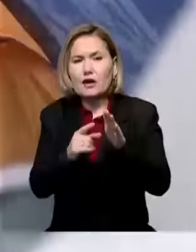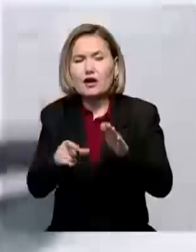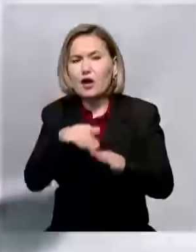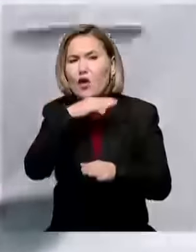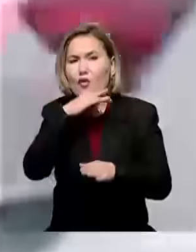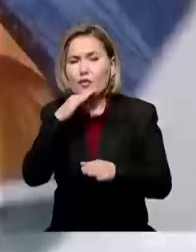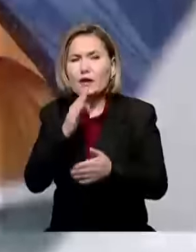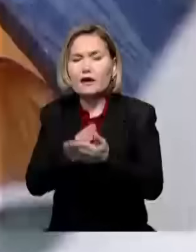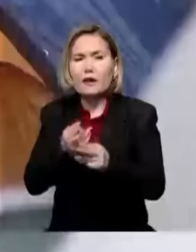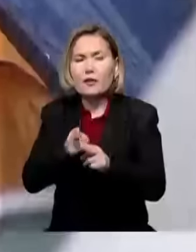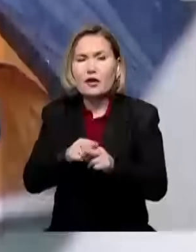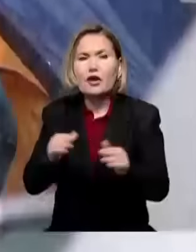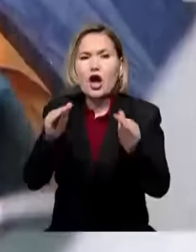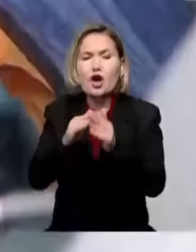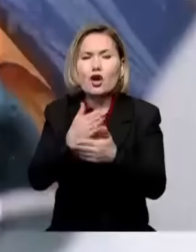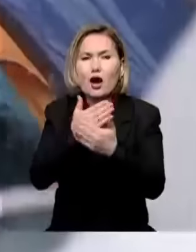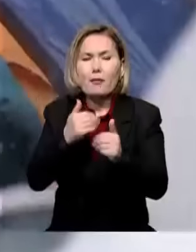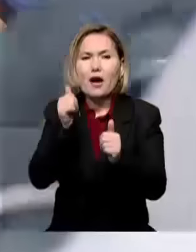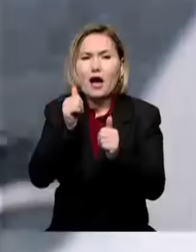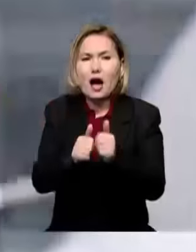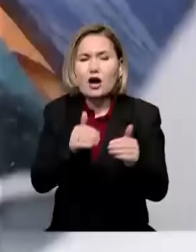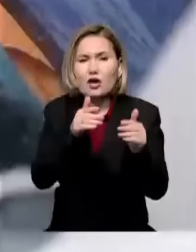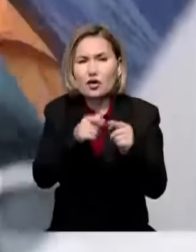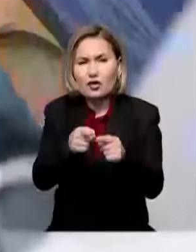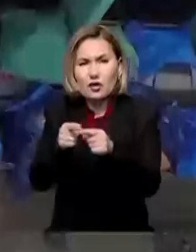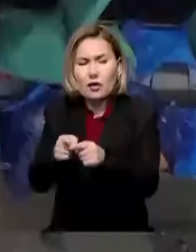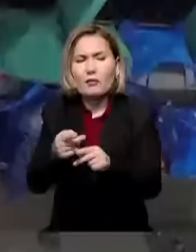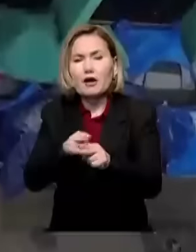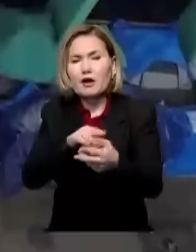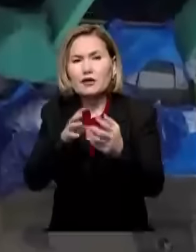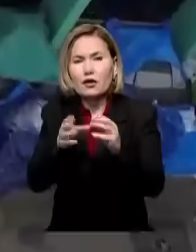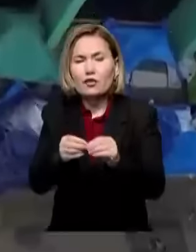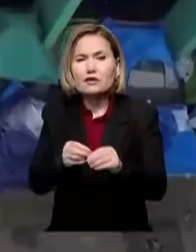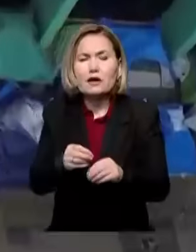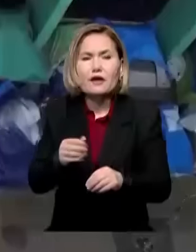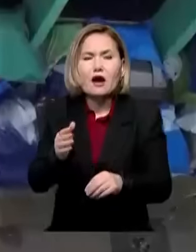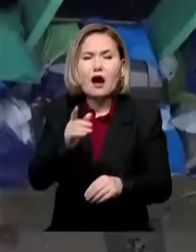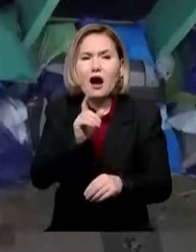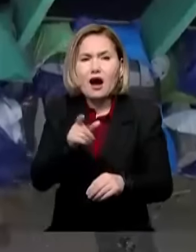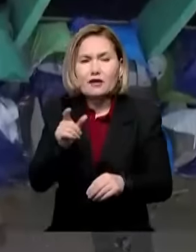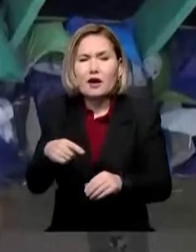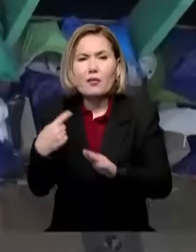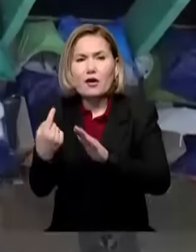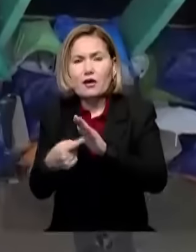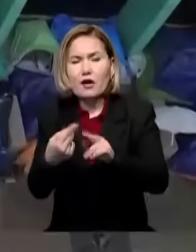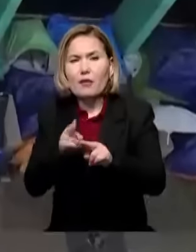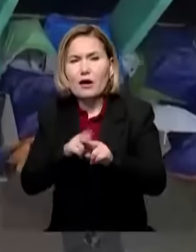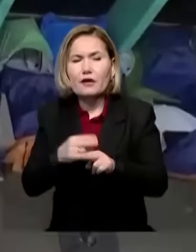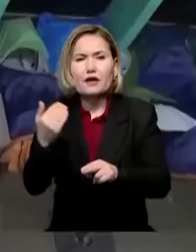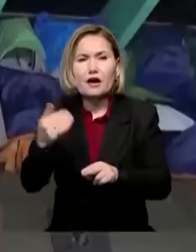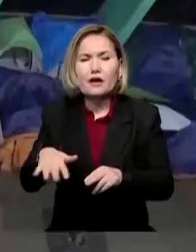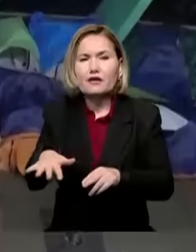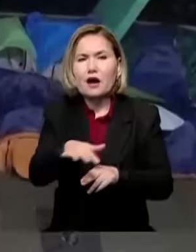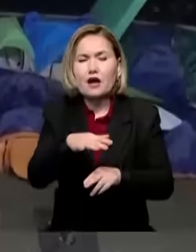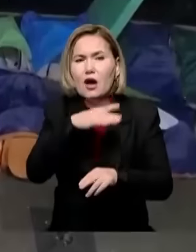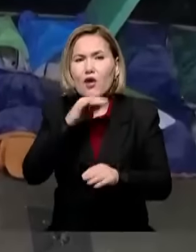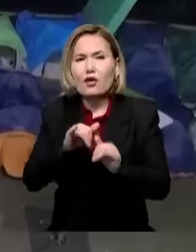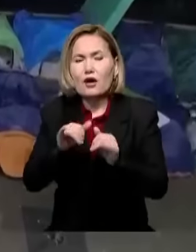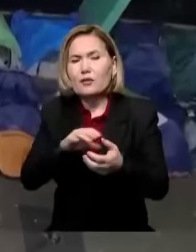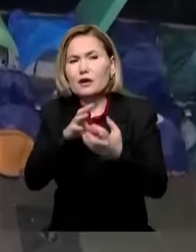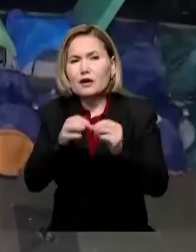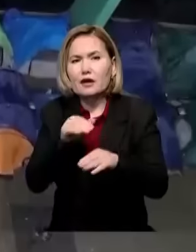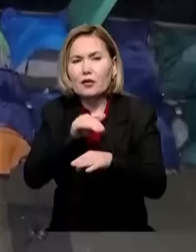кездестіруге болады. Үйсіз-кейсіз әр бұрышты паналаған мигранттар қала ресурстарына салмақ салып, Байденнің бас ауруына айналған.